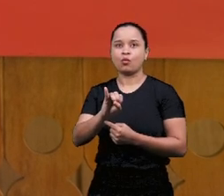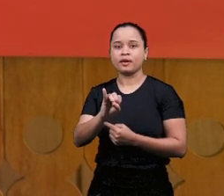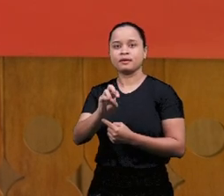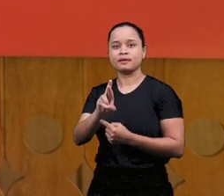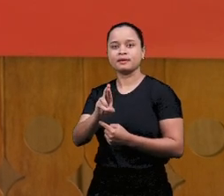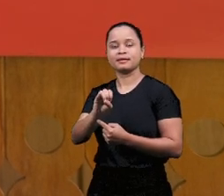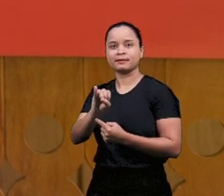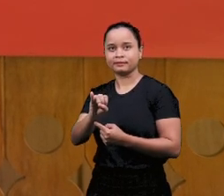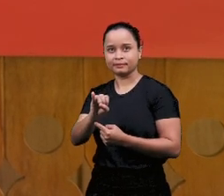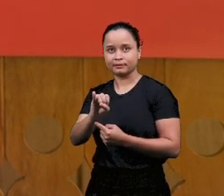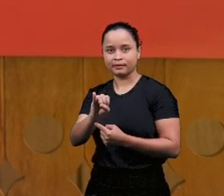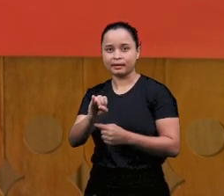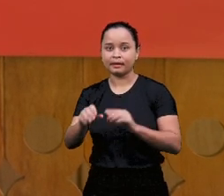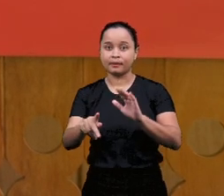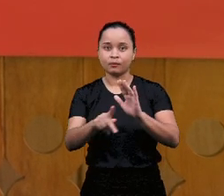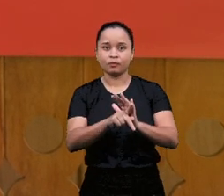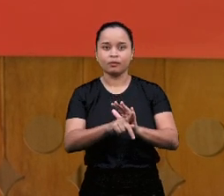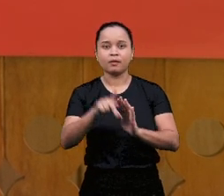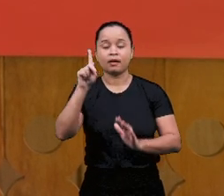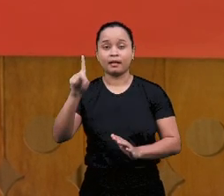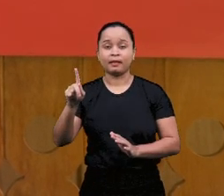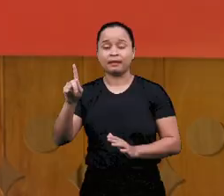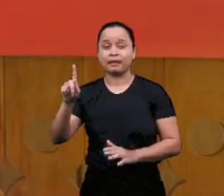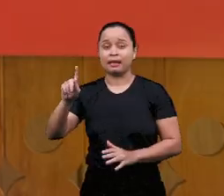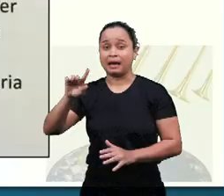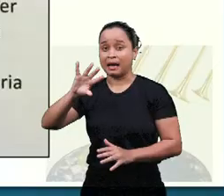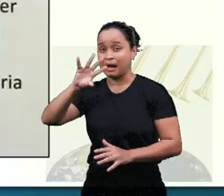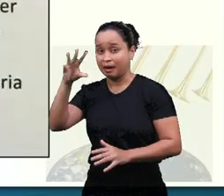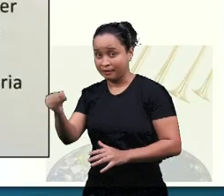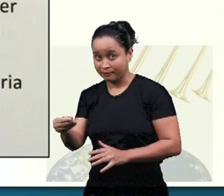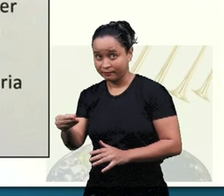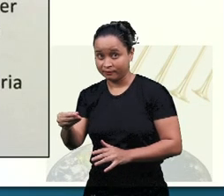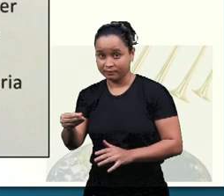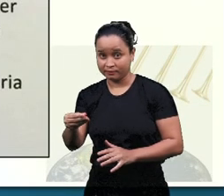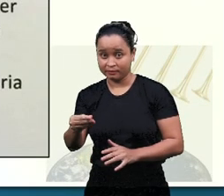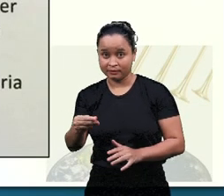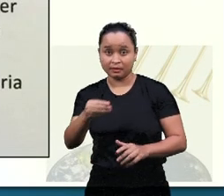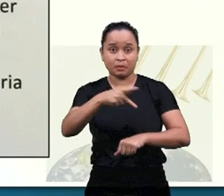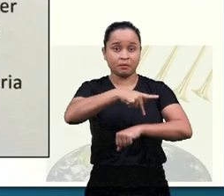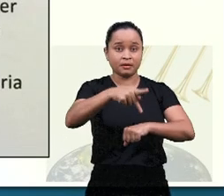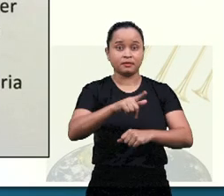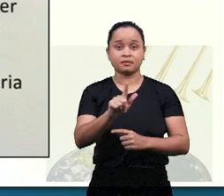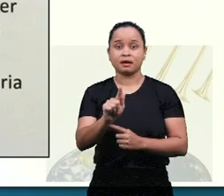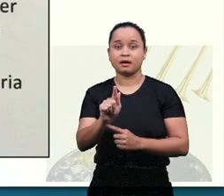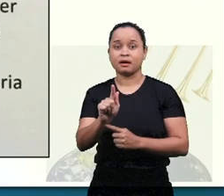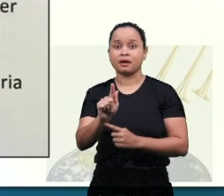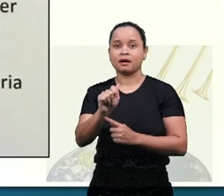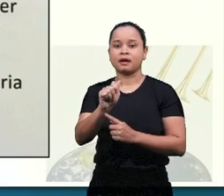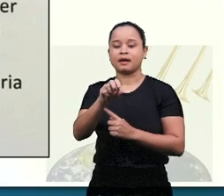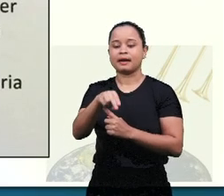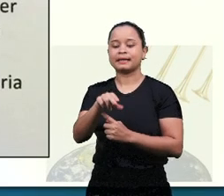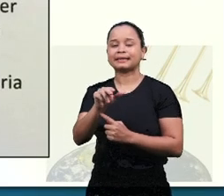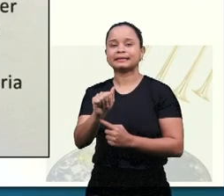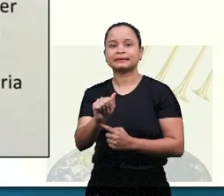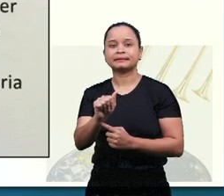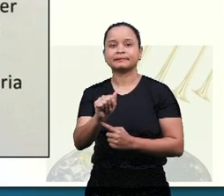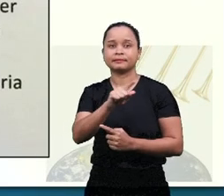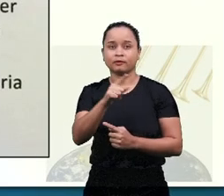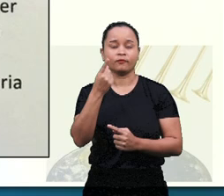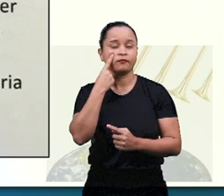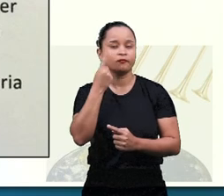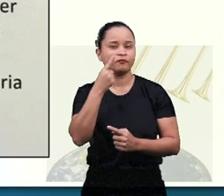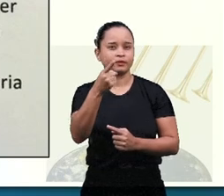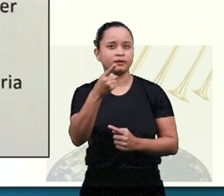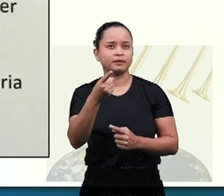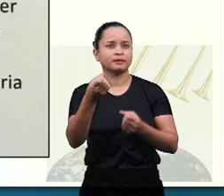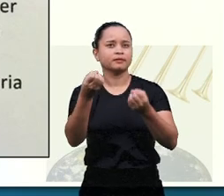Il est de l'Afrique, il est du Ghana. Il dit, regardez bien, regardez, vous allez voir ce qu'il est en train de dire ici.